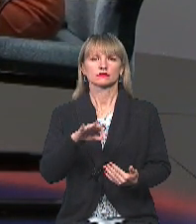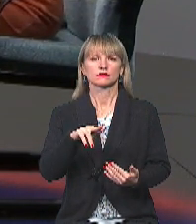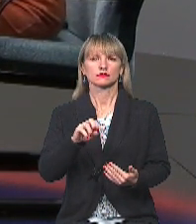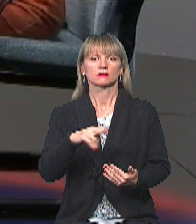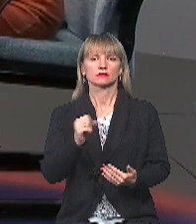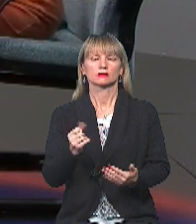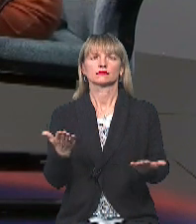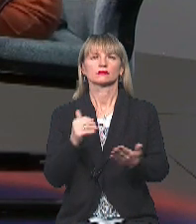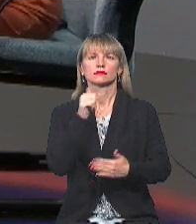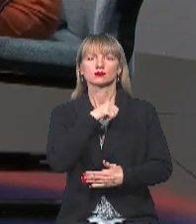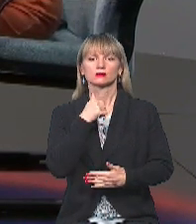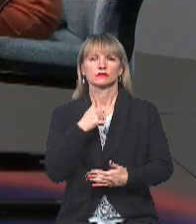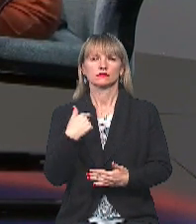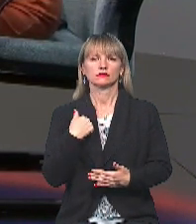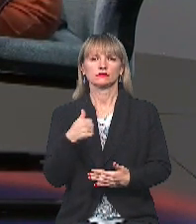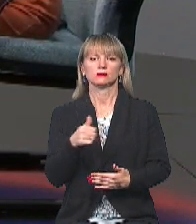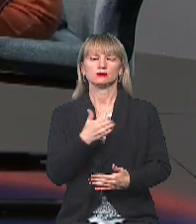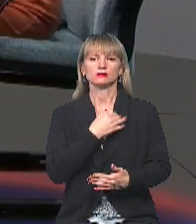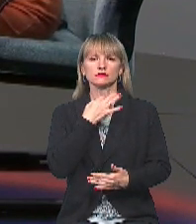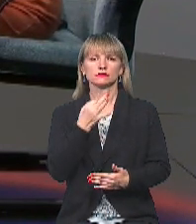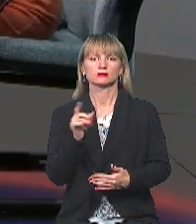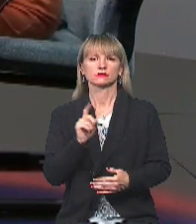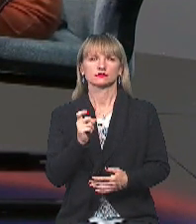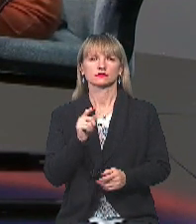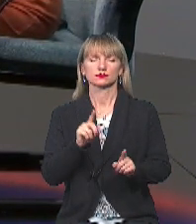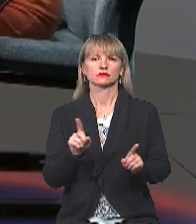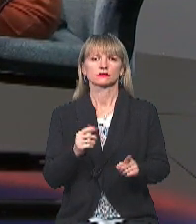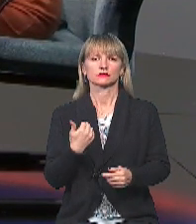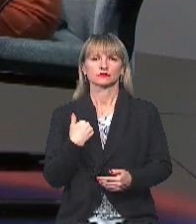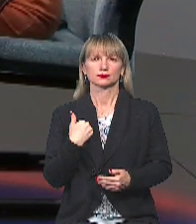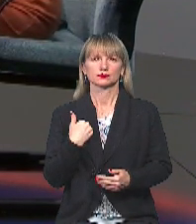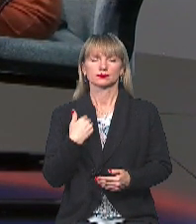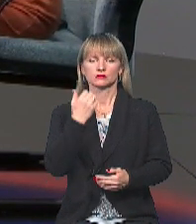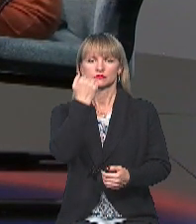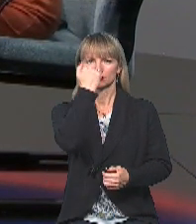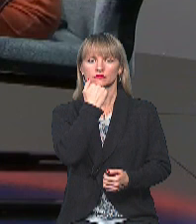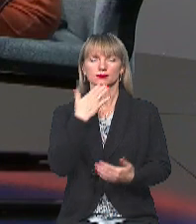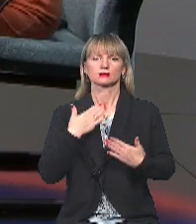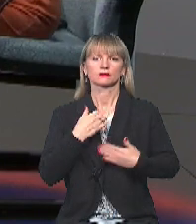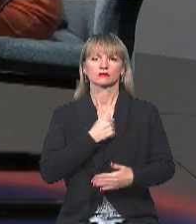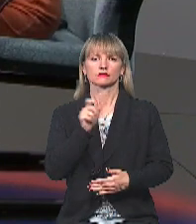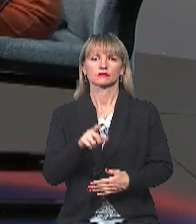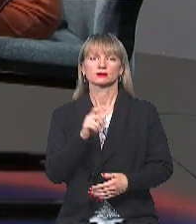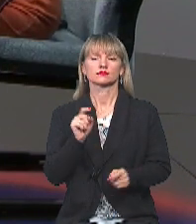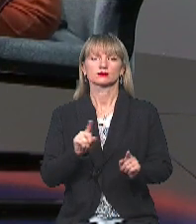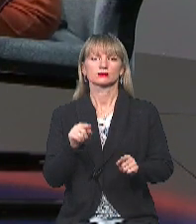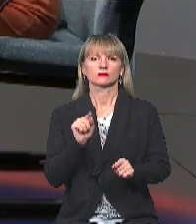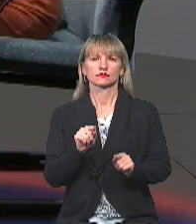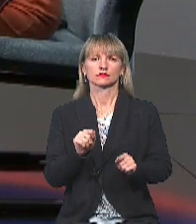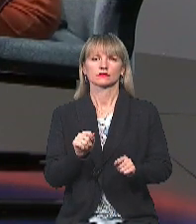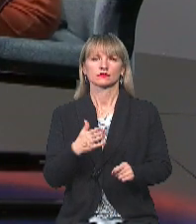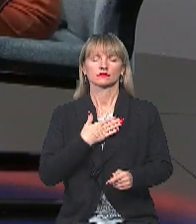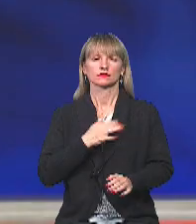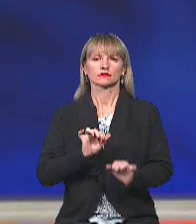Якого року, Соня? Я, по-перше, хочу почати з того, що хочу взагалі подякувати нашим воїнам за те, що вони